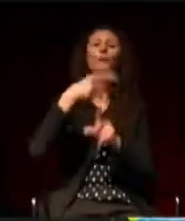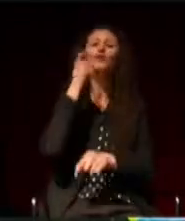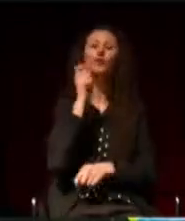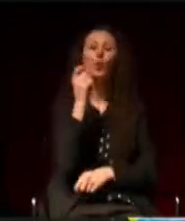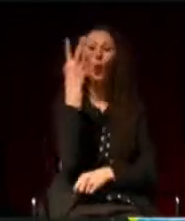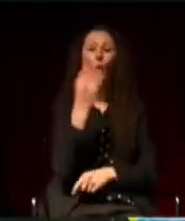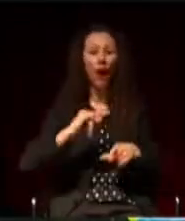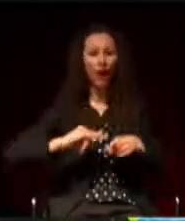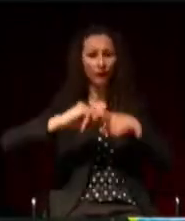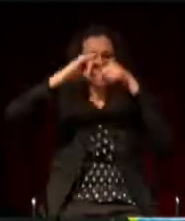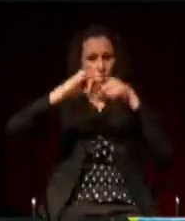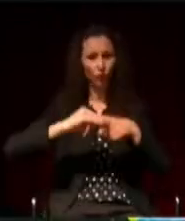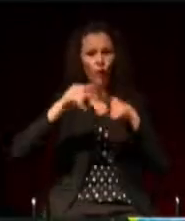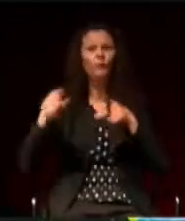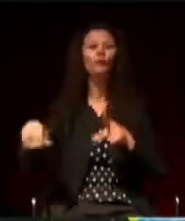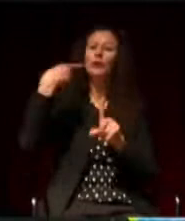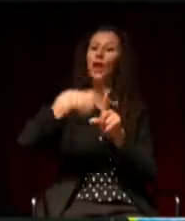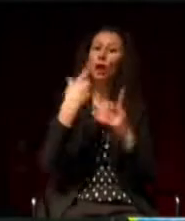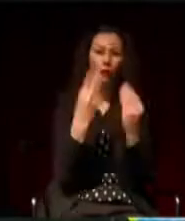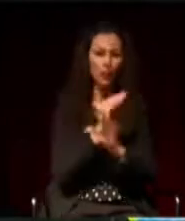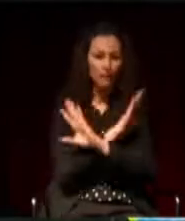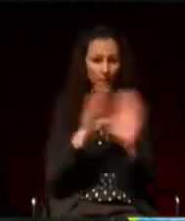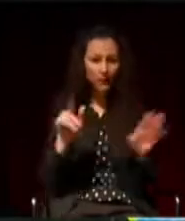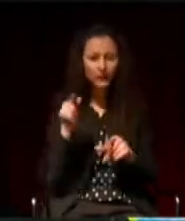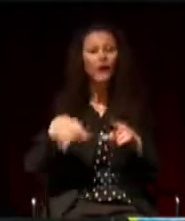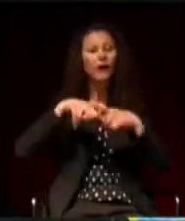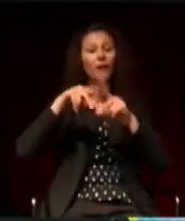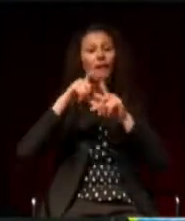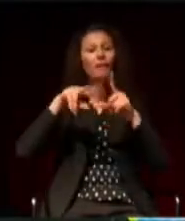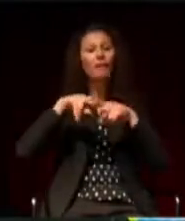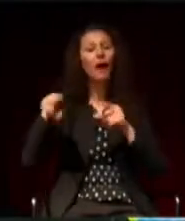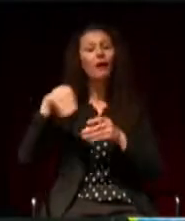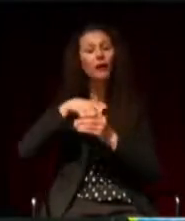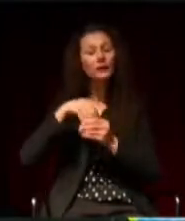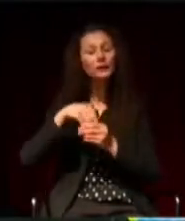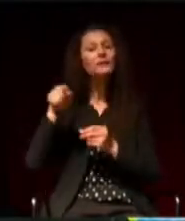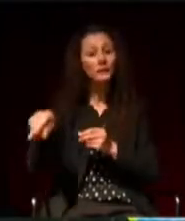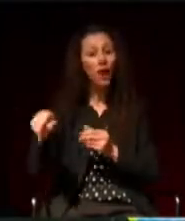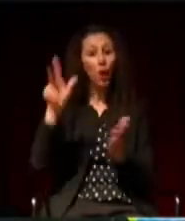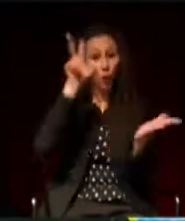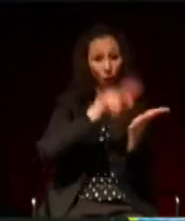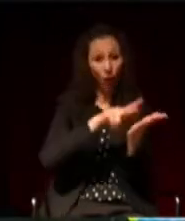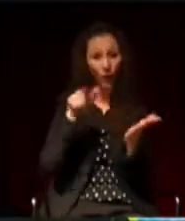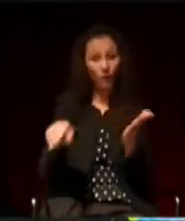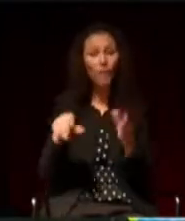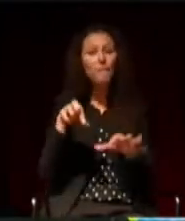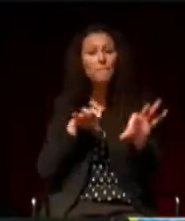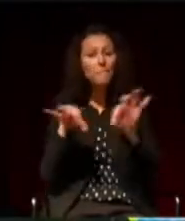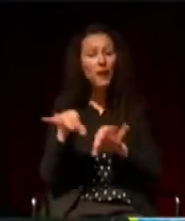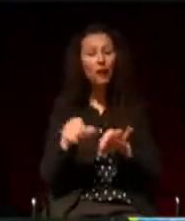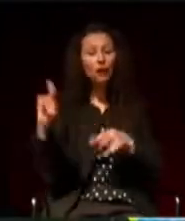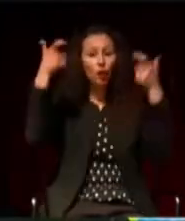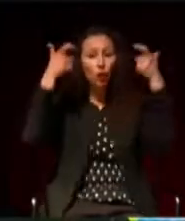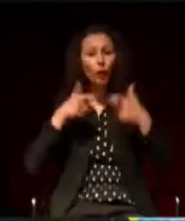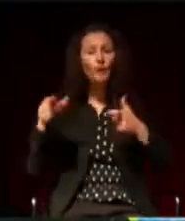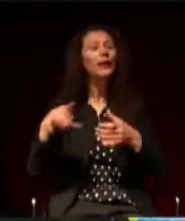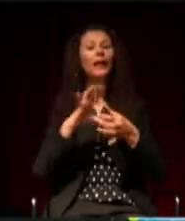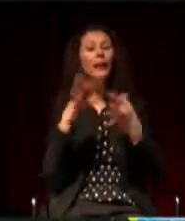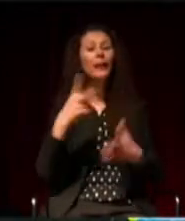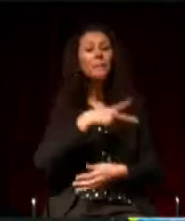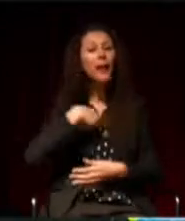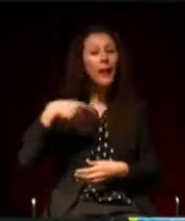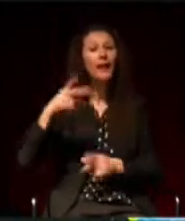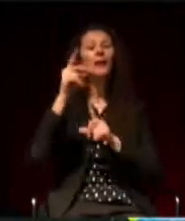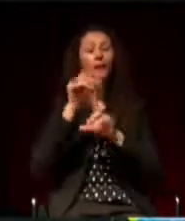zorunlu olan asansörler bu alana dahil edilemez. Ada bazında hazırlanacak olan kitle etüdünün onaylanmasında ve bu plan hükmünün uygulanmasında ilgili